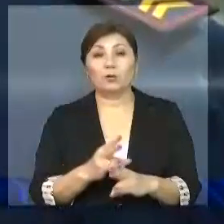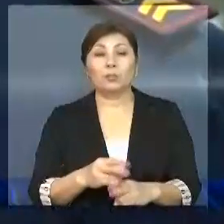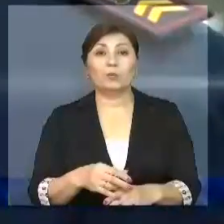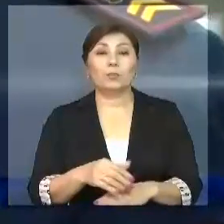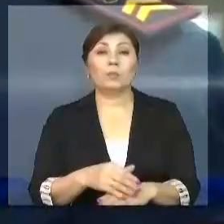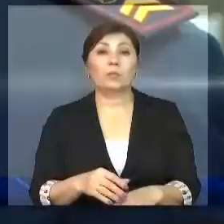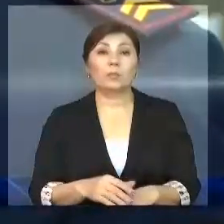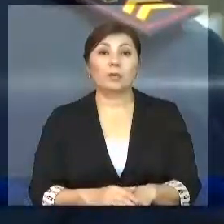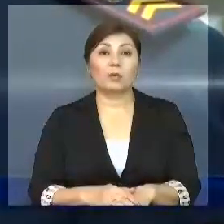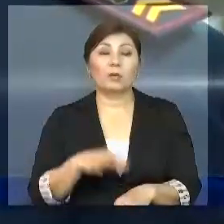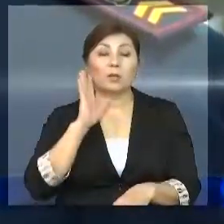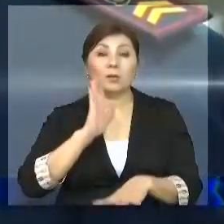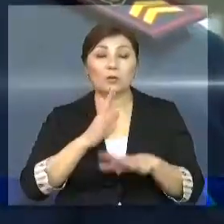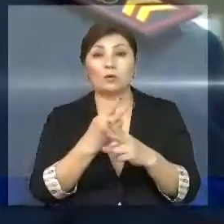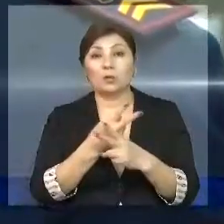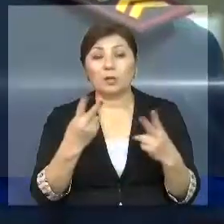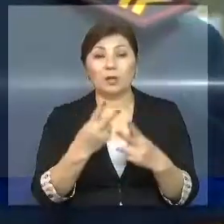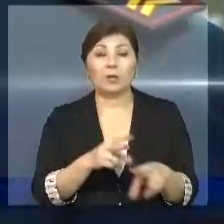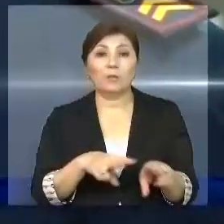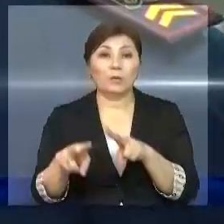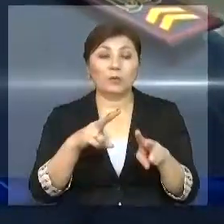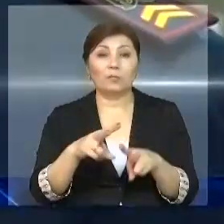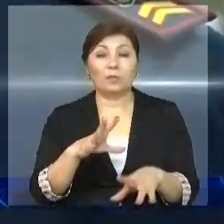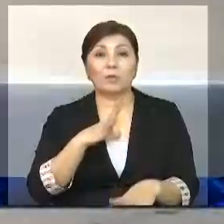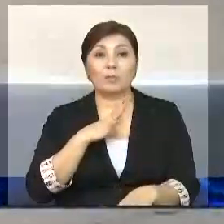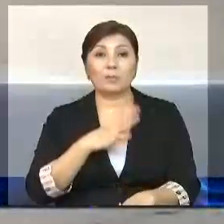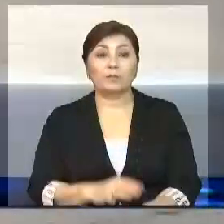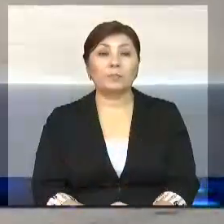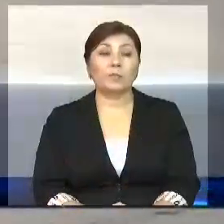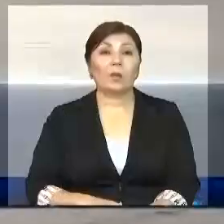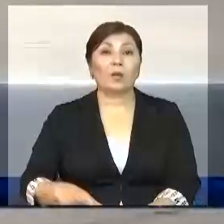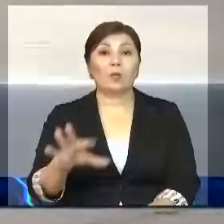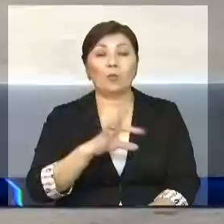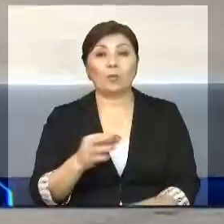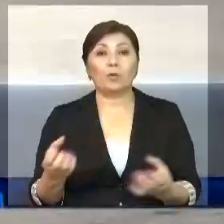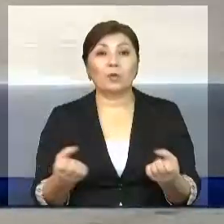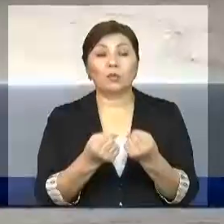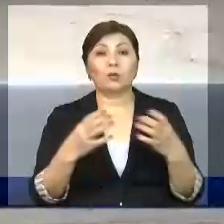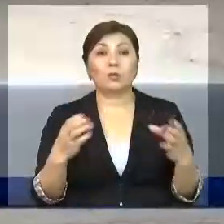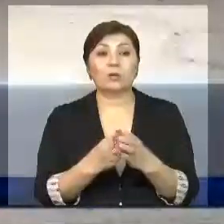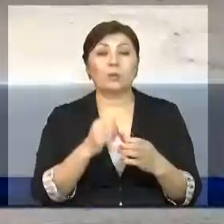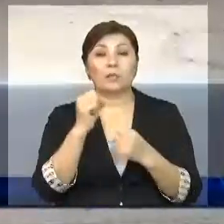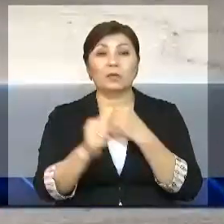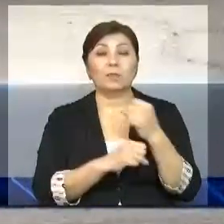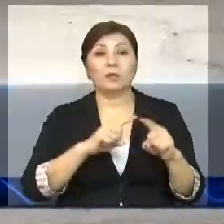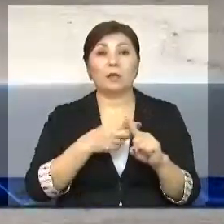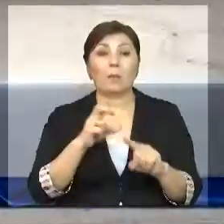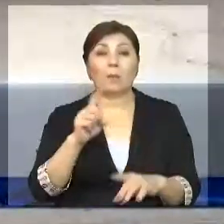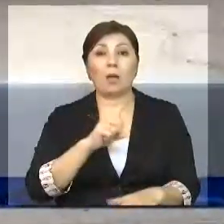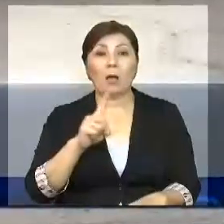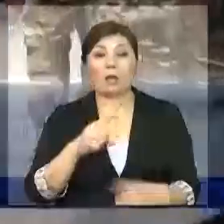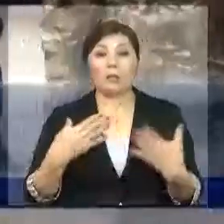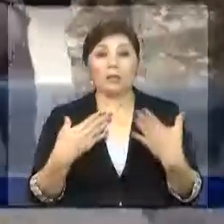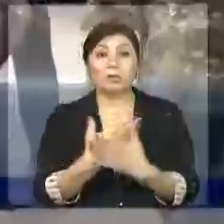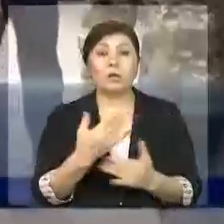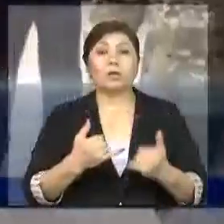күзетіп, бұзып кетпесін деген сияқты. Түнімен ұйықтамаған күндер де болды. Облыстағы құтқару жасағының материалдық техникалық базасын